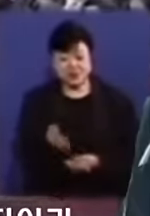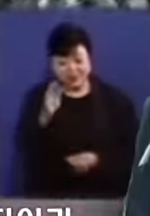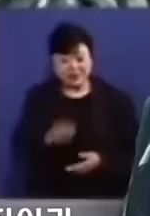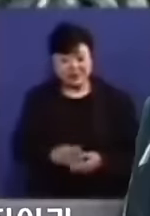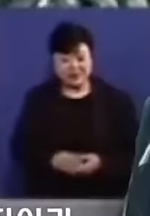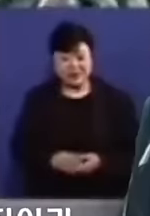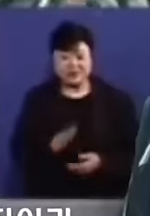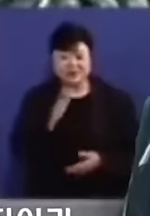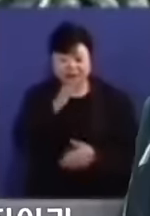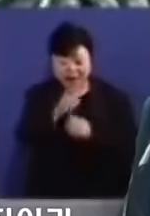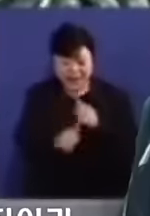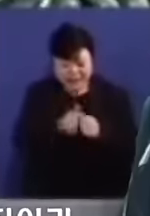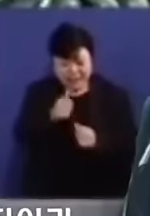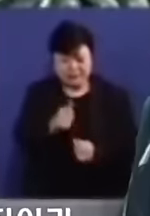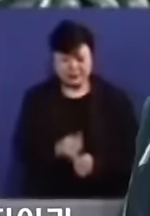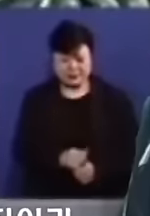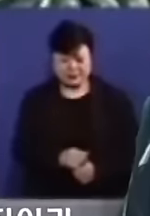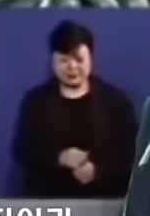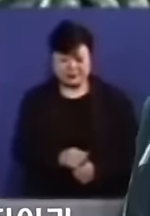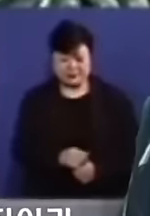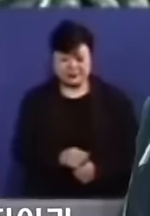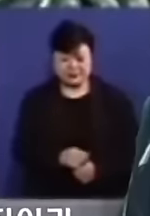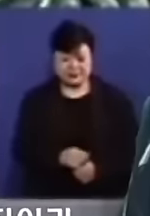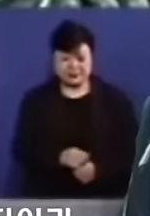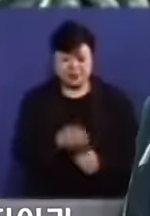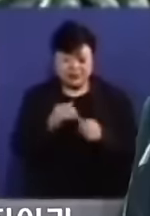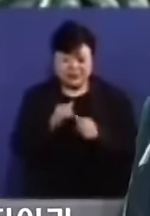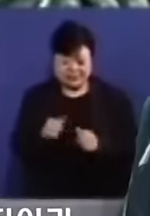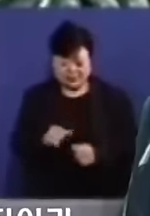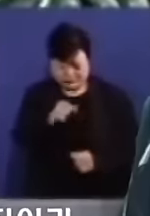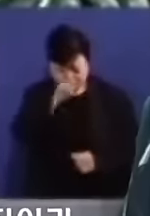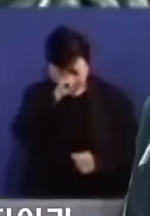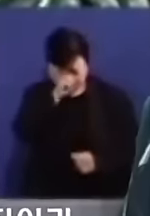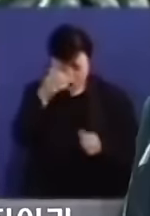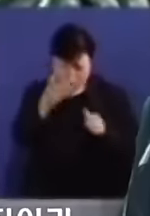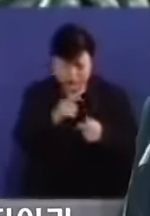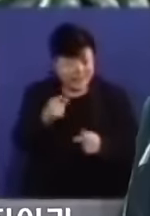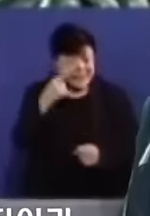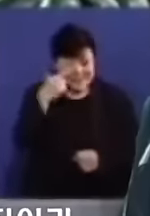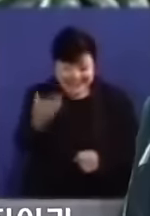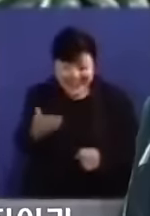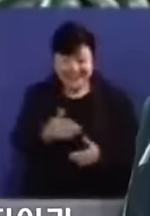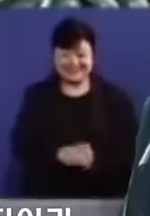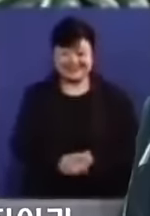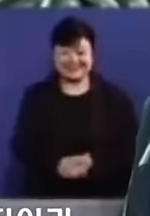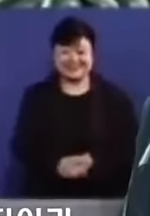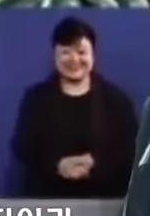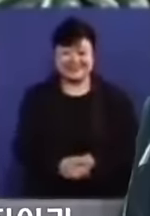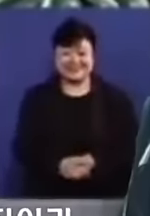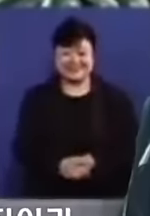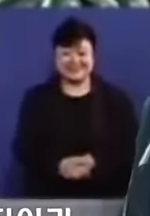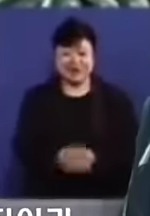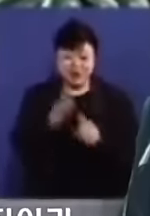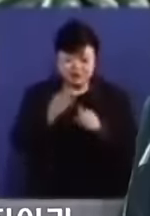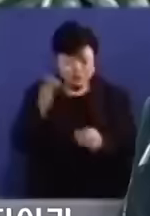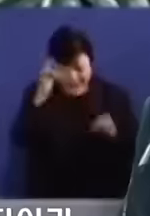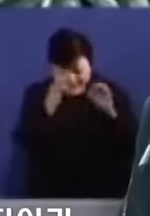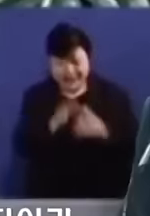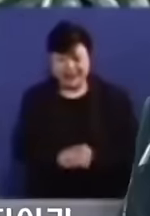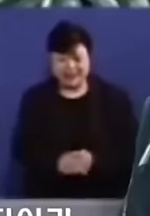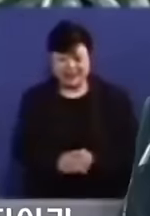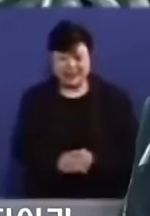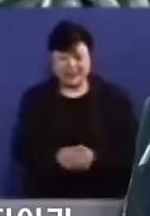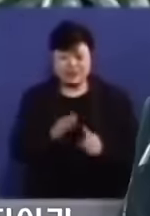그런데 하물며 하나님께서 구하는 자에게 좋은 것을 주지 않겠느냐? 구해야 되겠는데